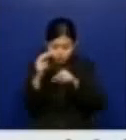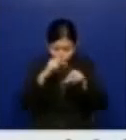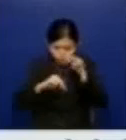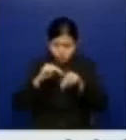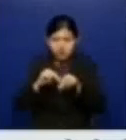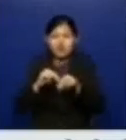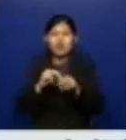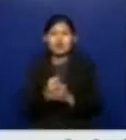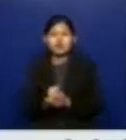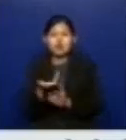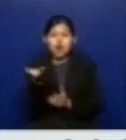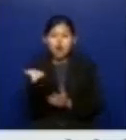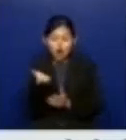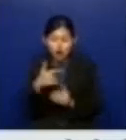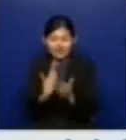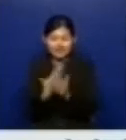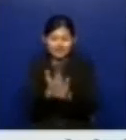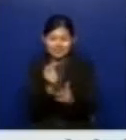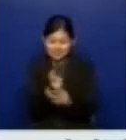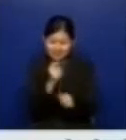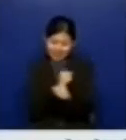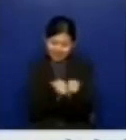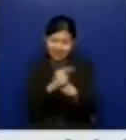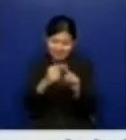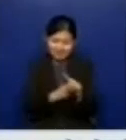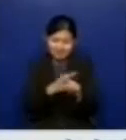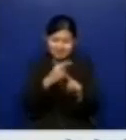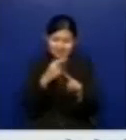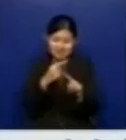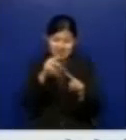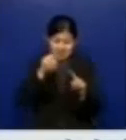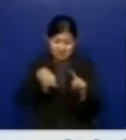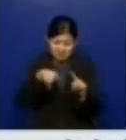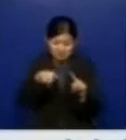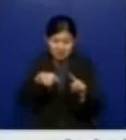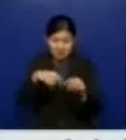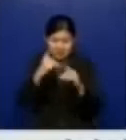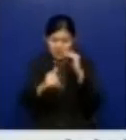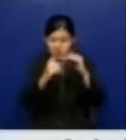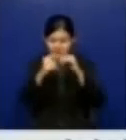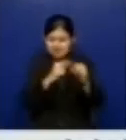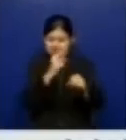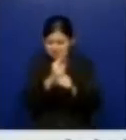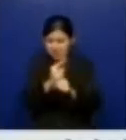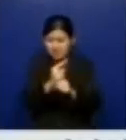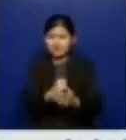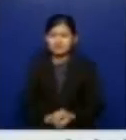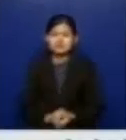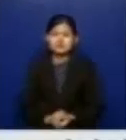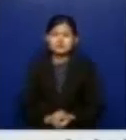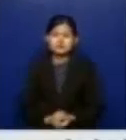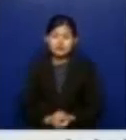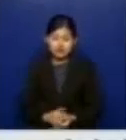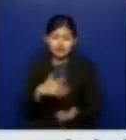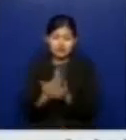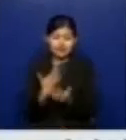เดือนละ 1,000 นะครับเป็นเวลา1ปีอันนี้เขาขอมานะครับเงินนั้นประยุทธ์นี่แหละครับท่านบอกว่าเยียวยาท่านเ